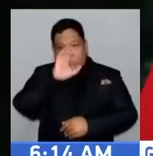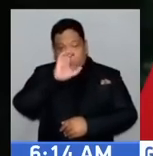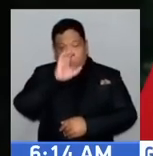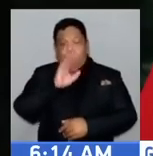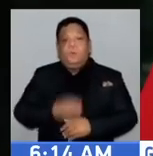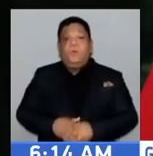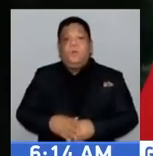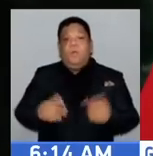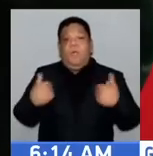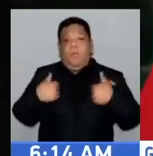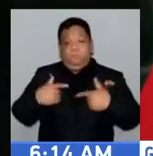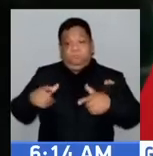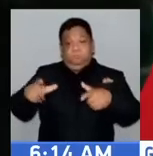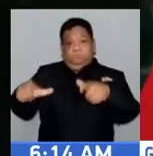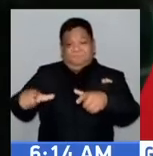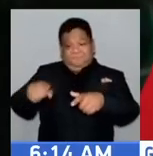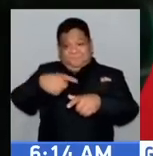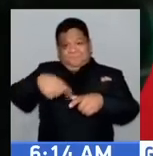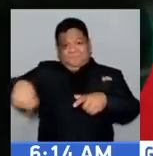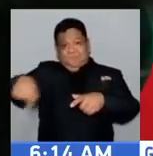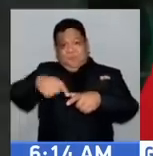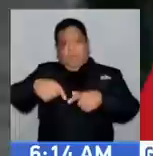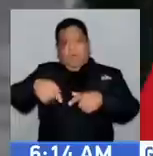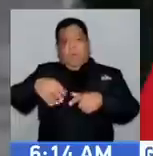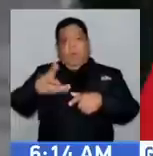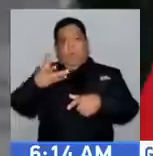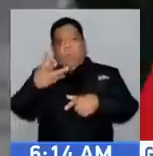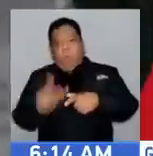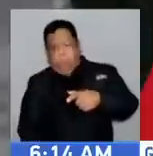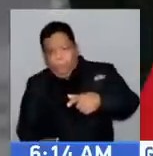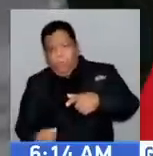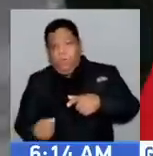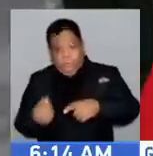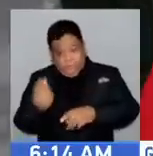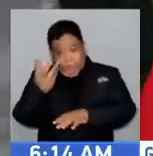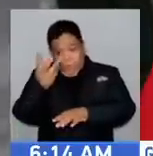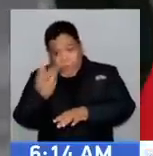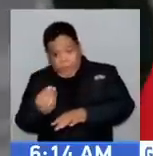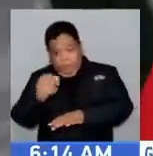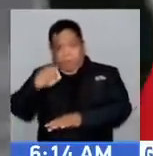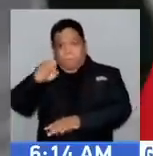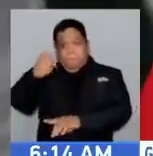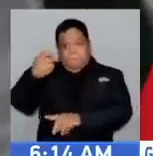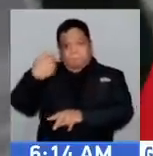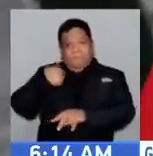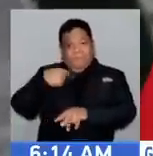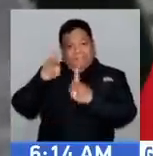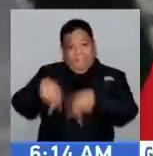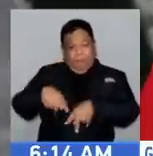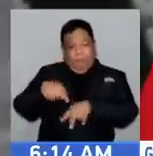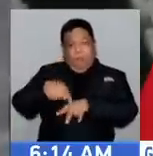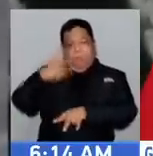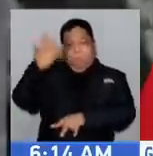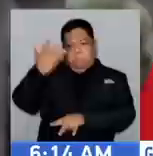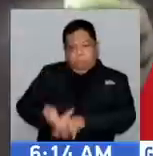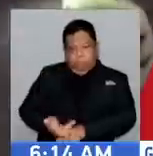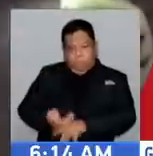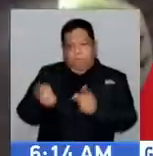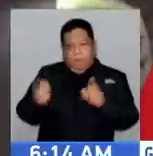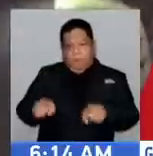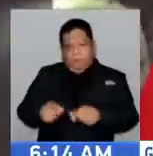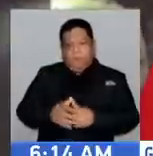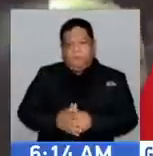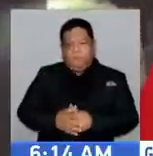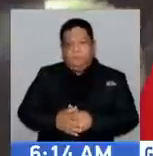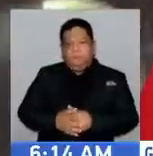na si Mejami Papaya, 46 anyos, na nagpunta sa kanyang mga alagang baboy bago nangyari ang pagguho. Dinala